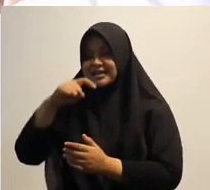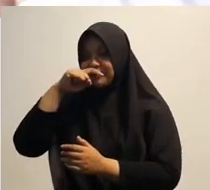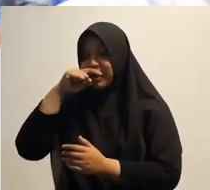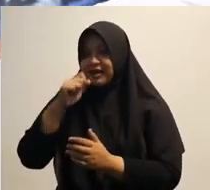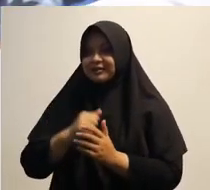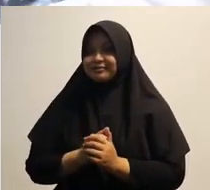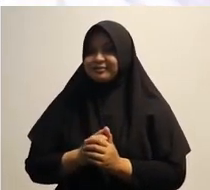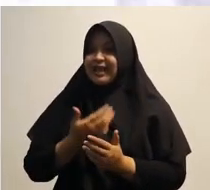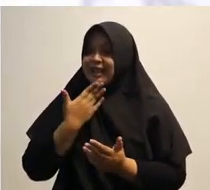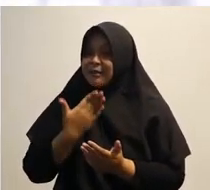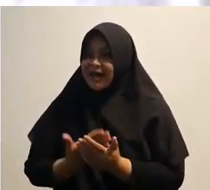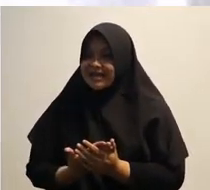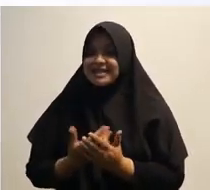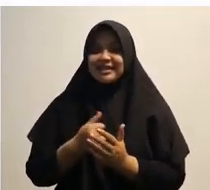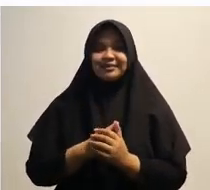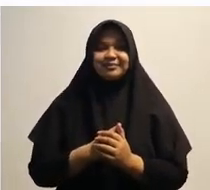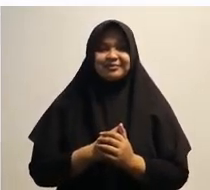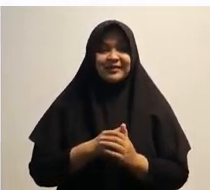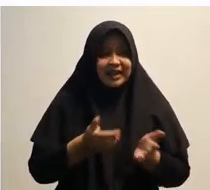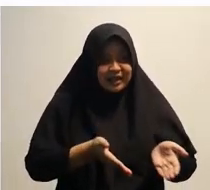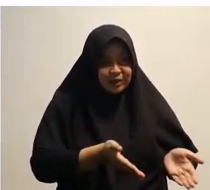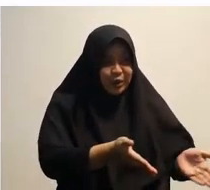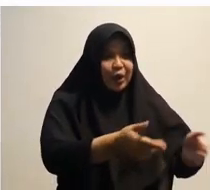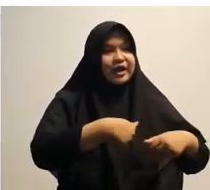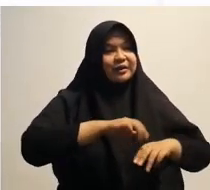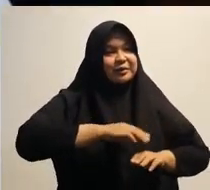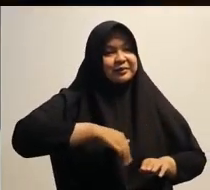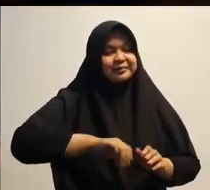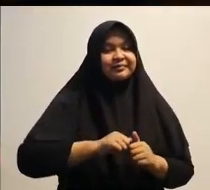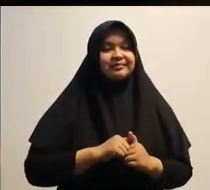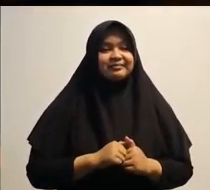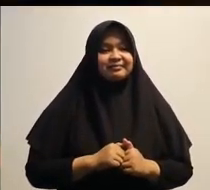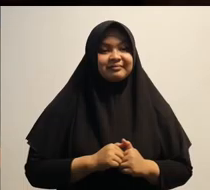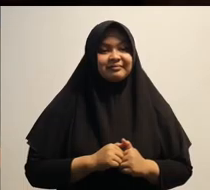Siriki. Oh iya, terima kasih. Mari Pak Nur,